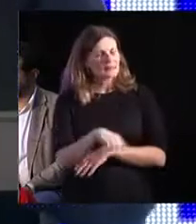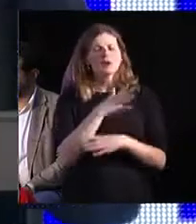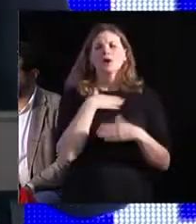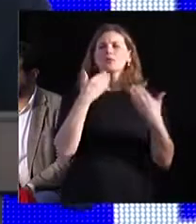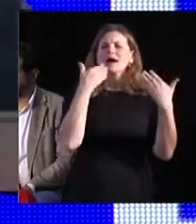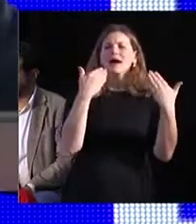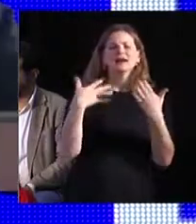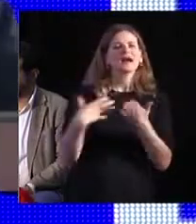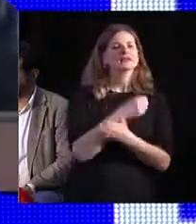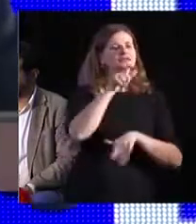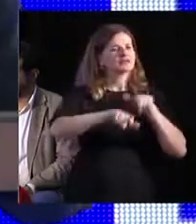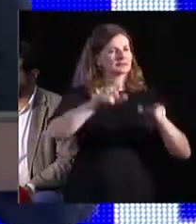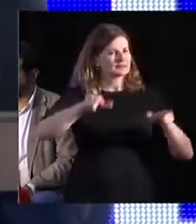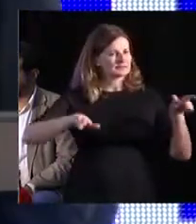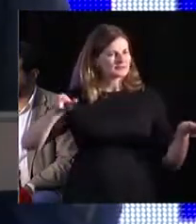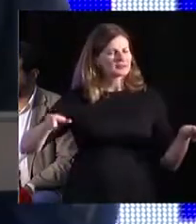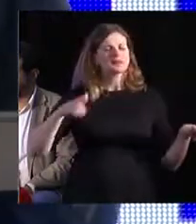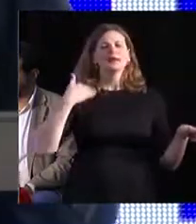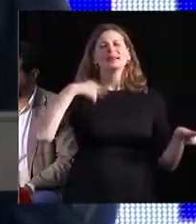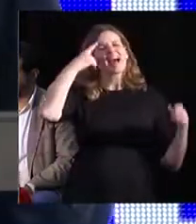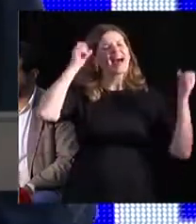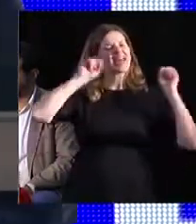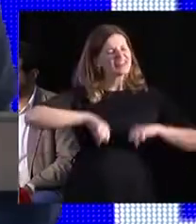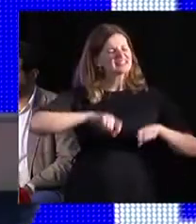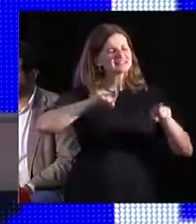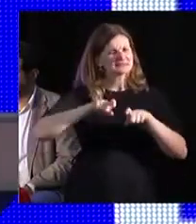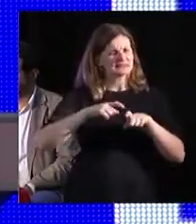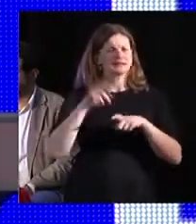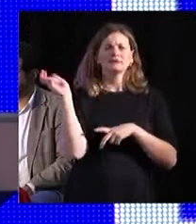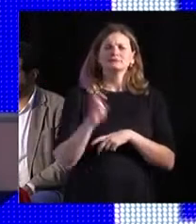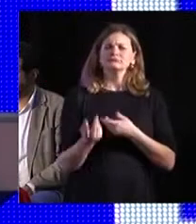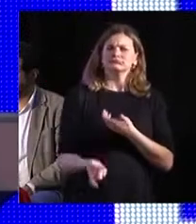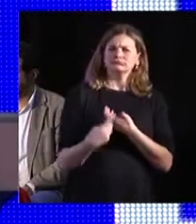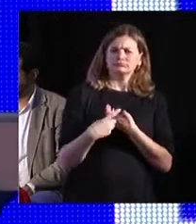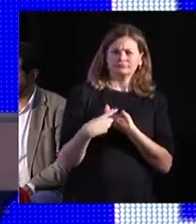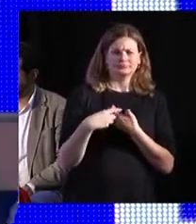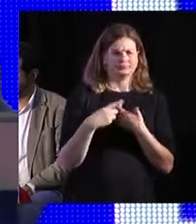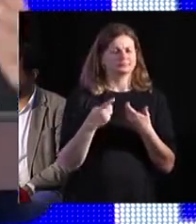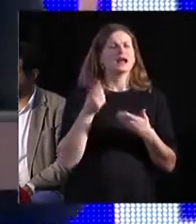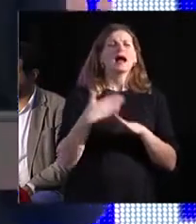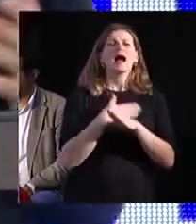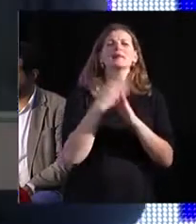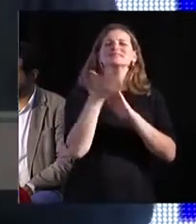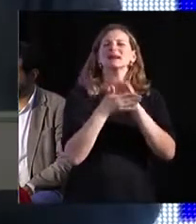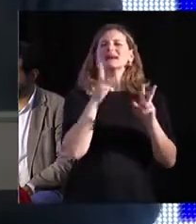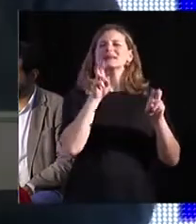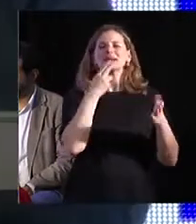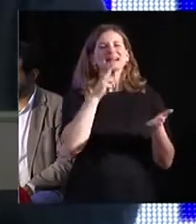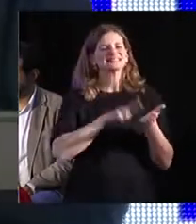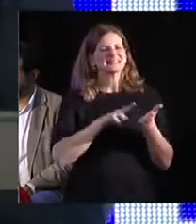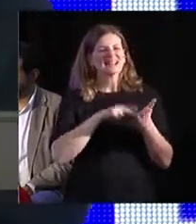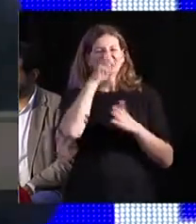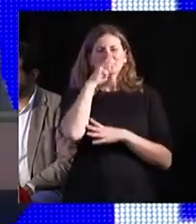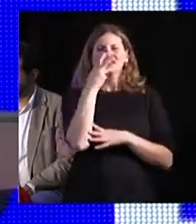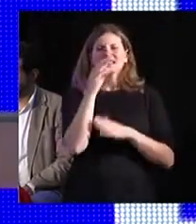a tota la gent que ha decidit acompanyar-nos en aquesta aventura. Abans parlava precisament del sindicalisme dels